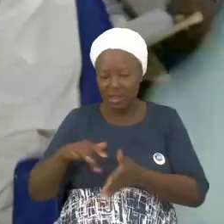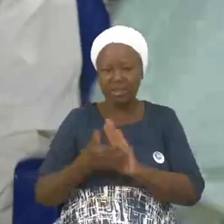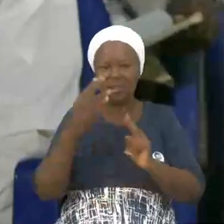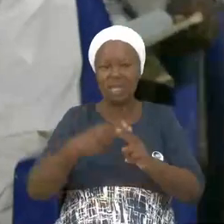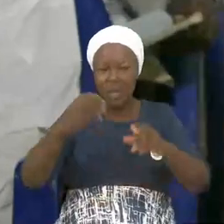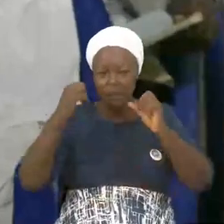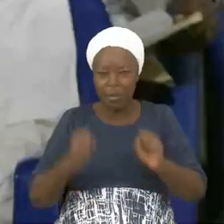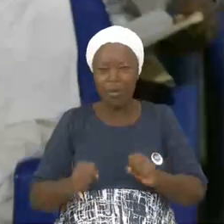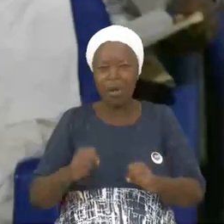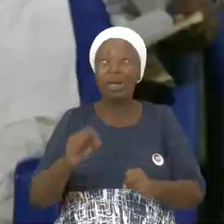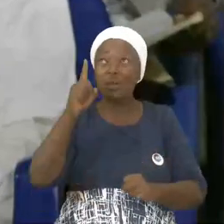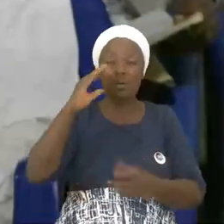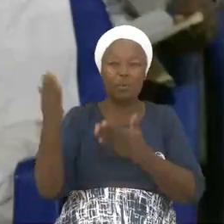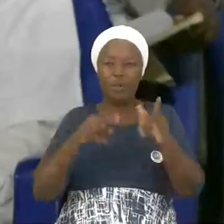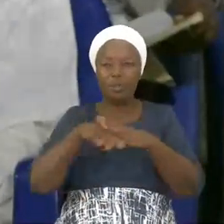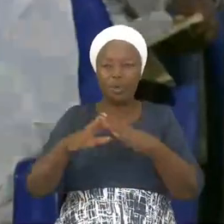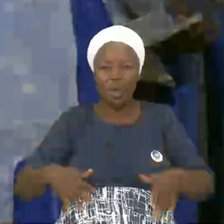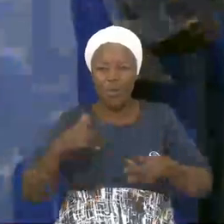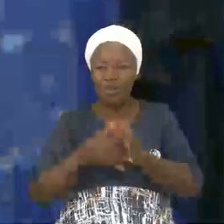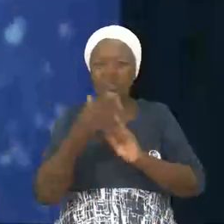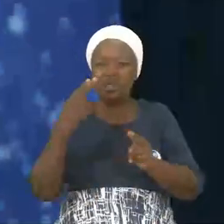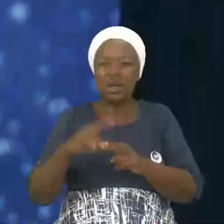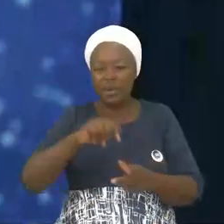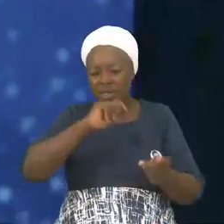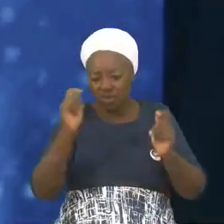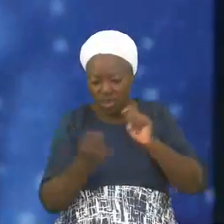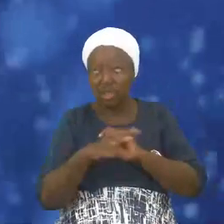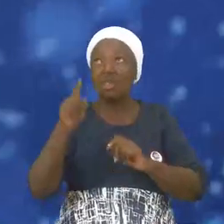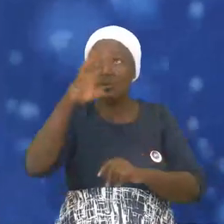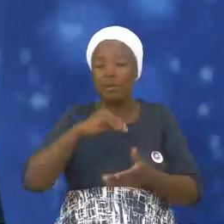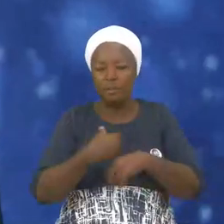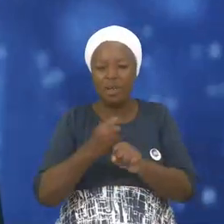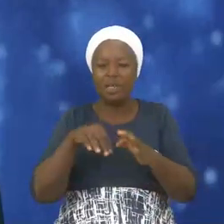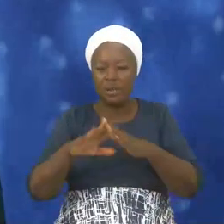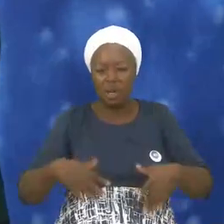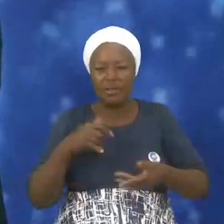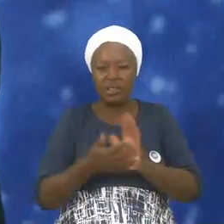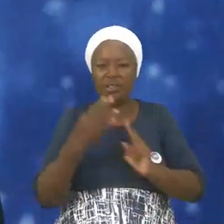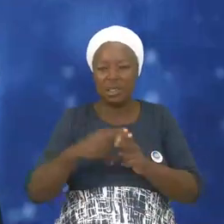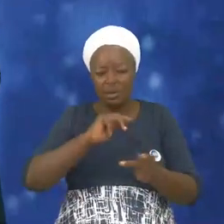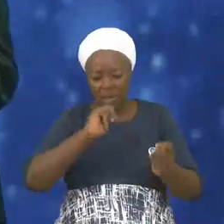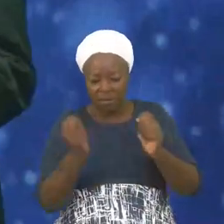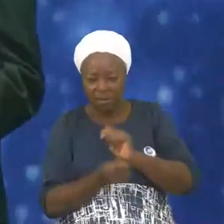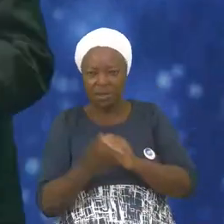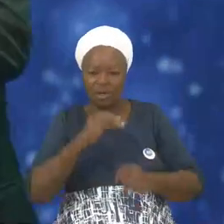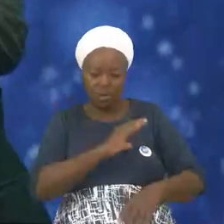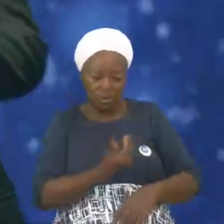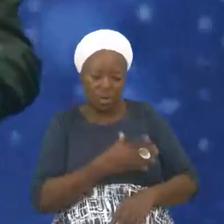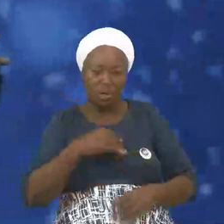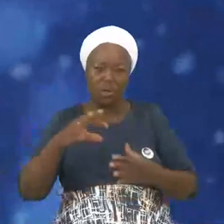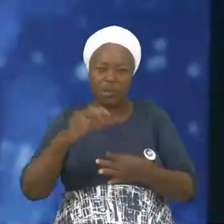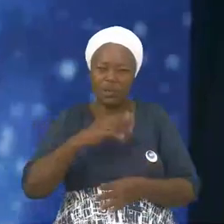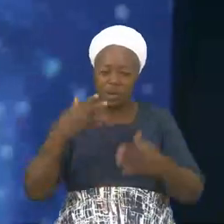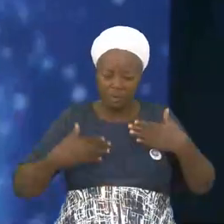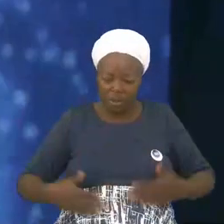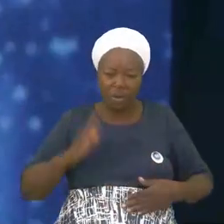La paix, il la portera dans ton cœur. La puissance, il l'amènera dans ta vie. Un changement le fera dans ta vie.